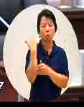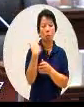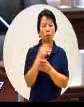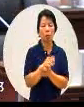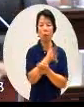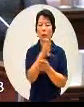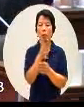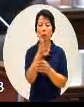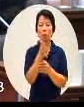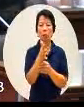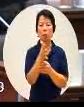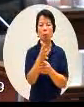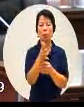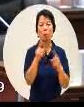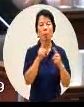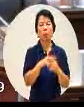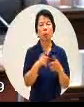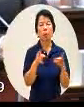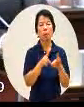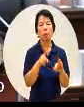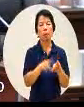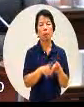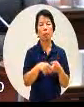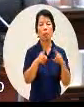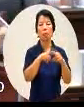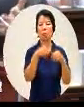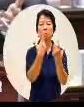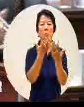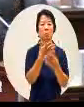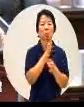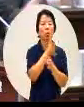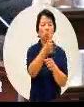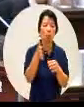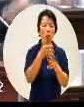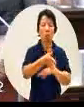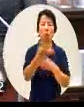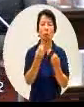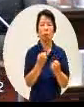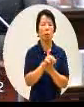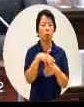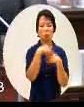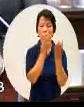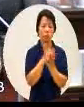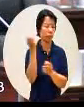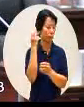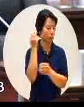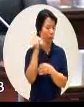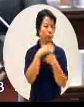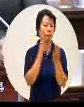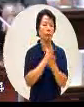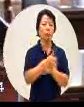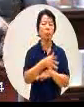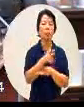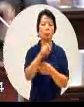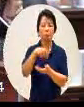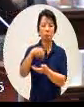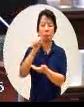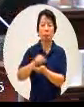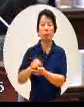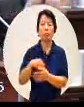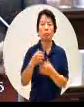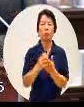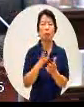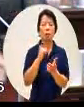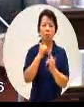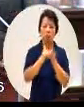到當事人譬如說成人碑林芳人他沒有採訪到沒有採訪到就是都聽人說的聽人說就是依據當